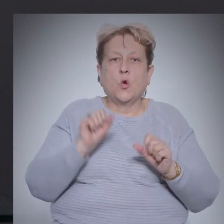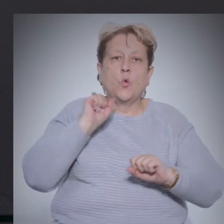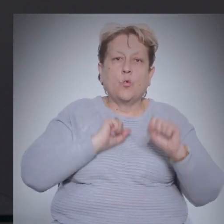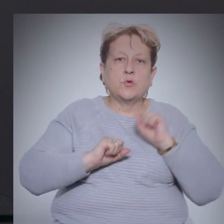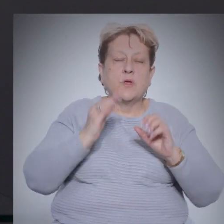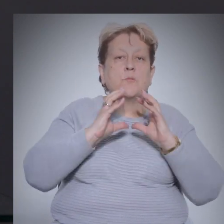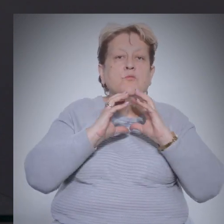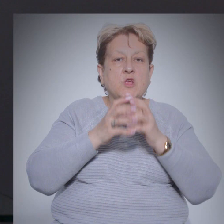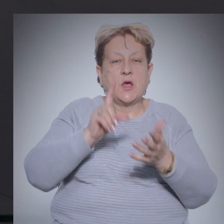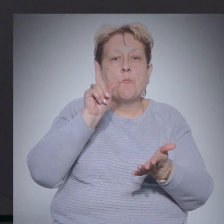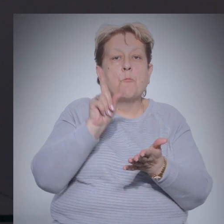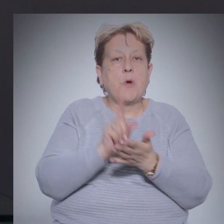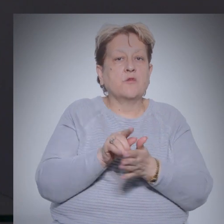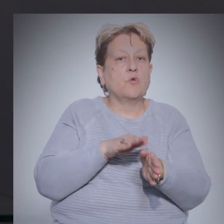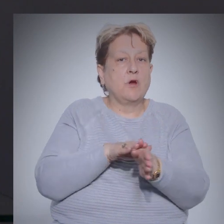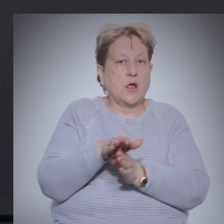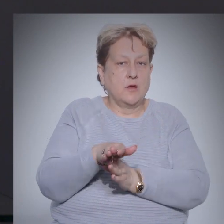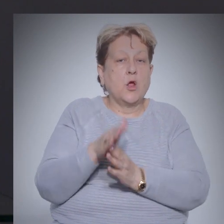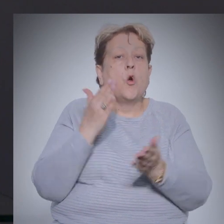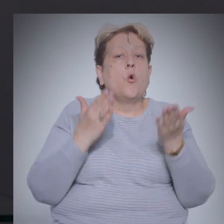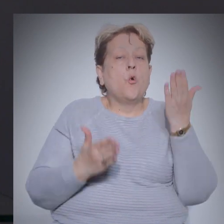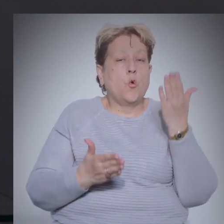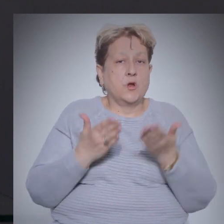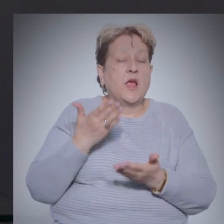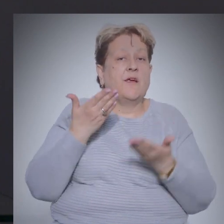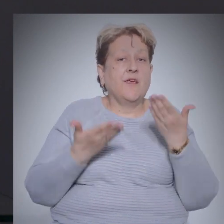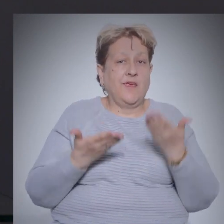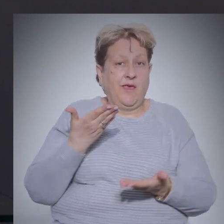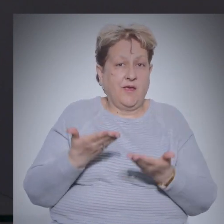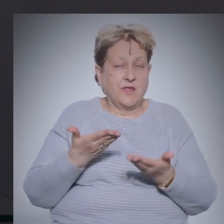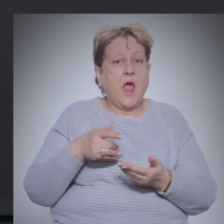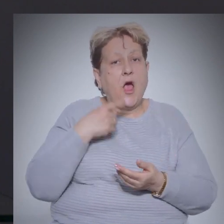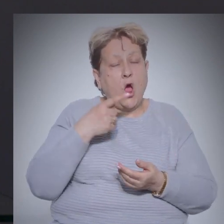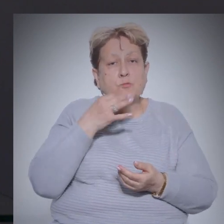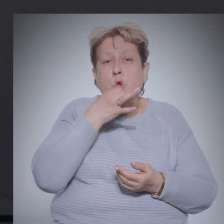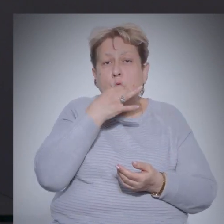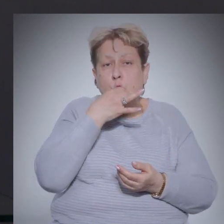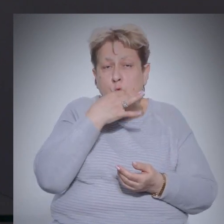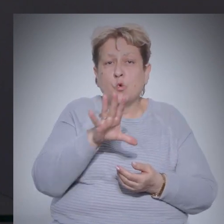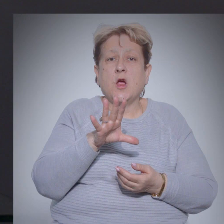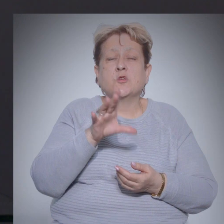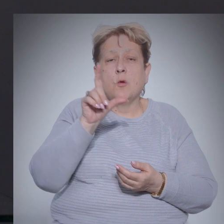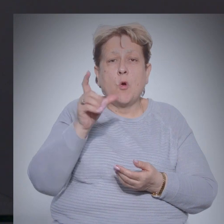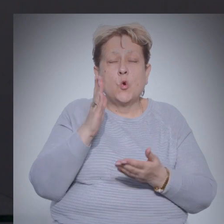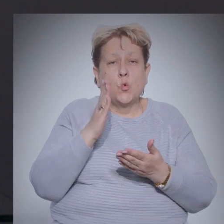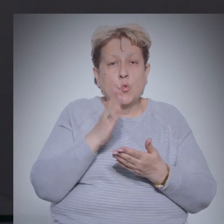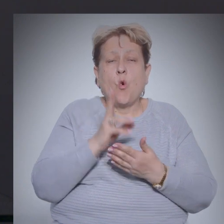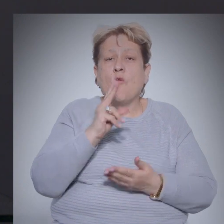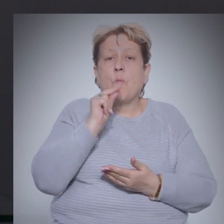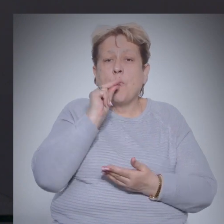այդպիսով խուսապել իրեզ միջազգային պարտավորությունները կատարելուց։ Արինակ, եթե ասմ է, որ յուրականչուր,